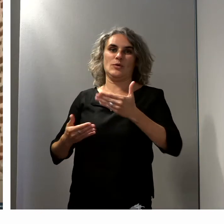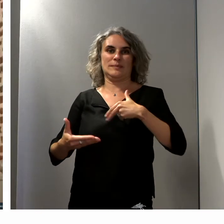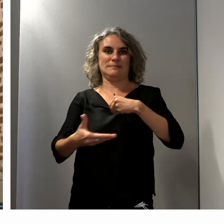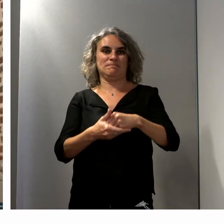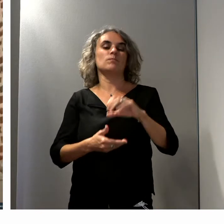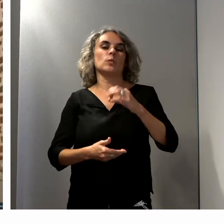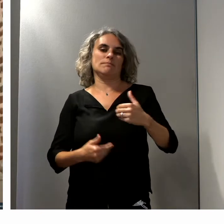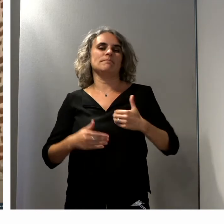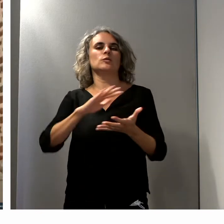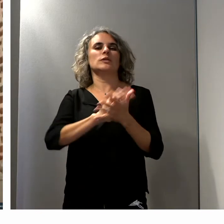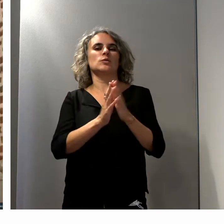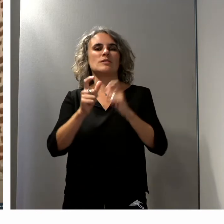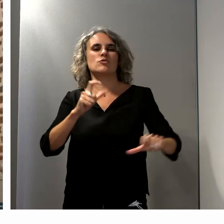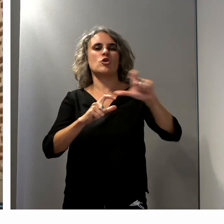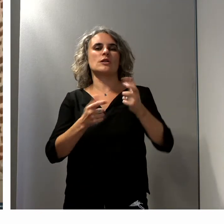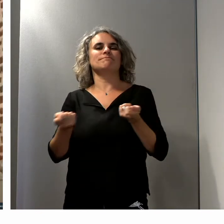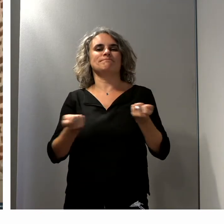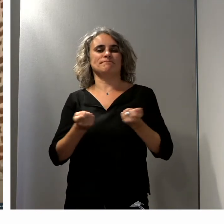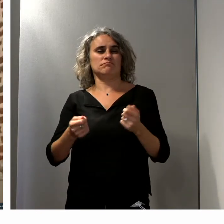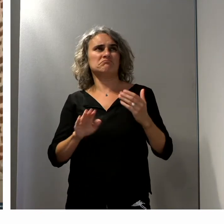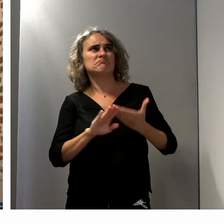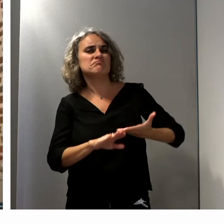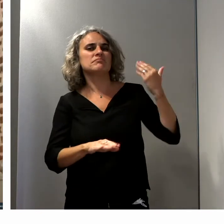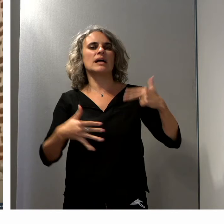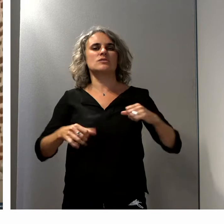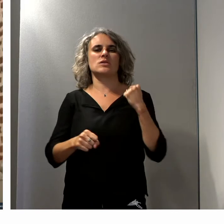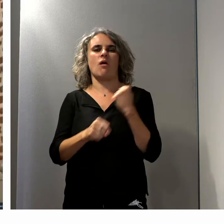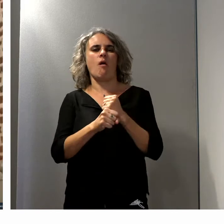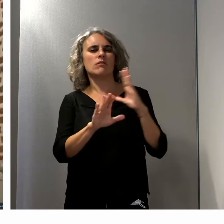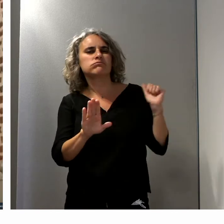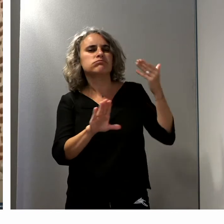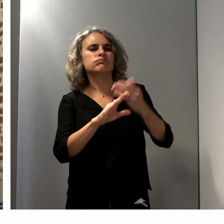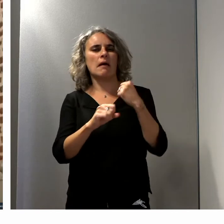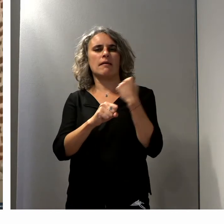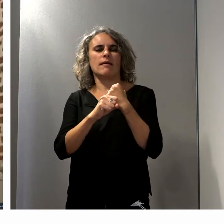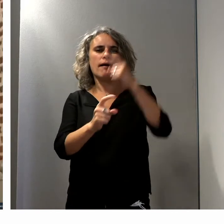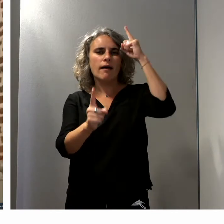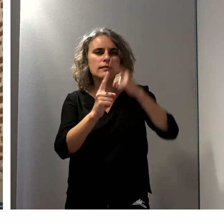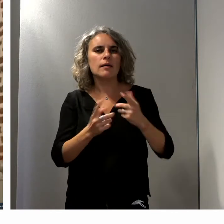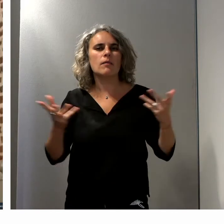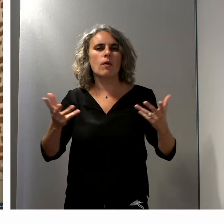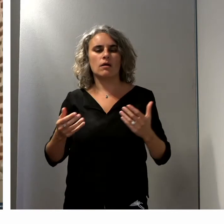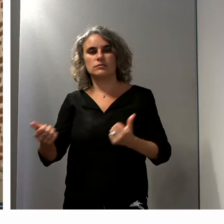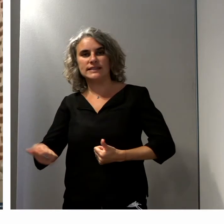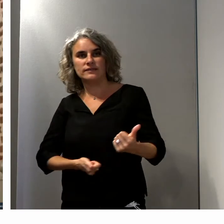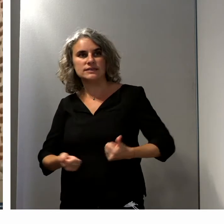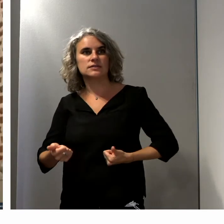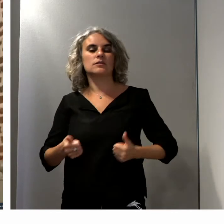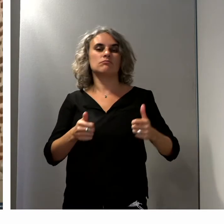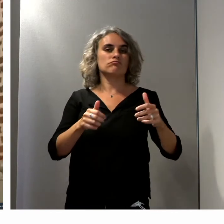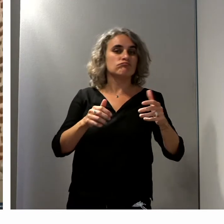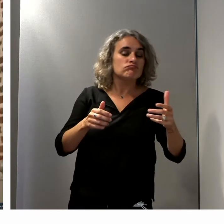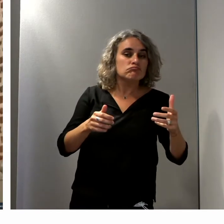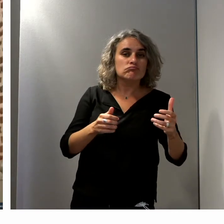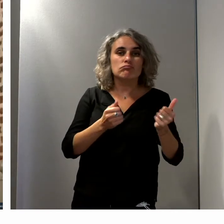s'appelle Signes de Sens, qui travaille depuis 18 ans maintenant sur la création de services et de produits qui permettent